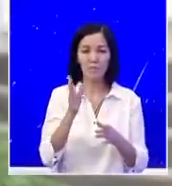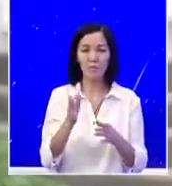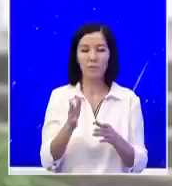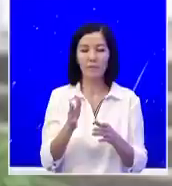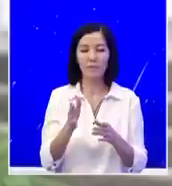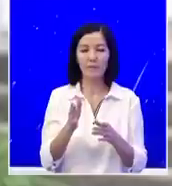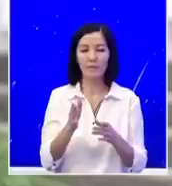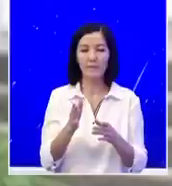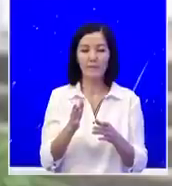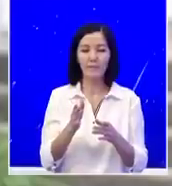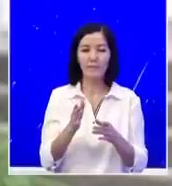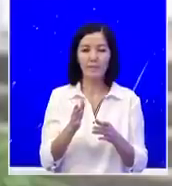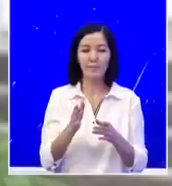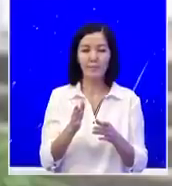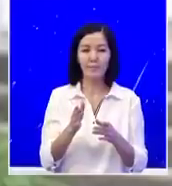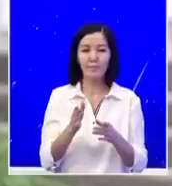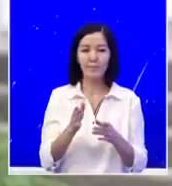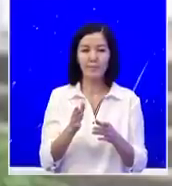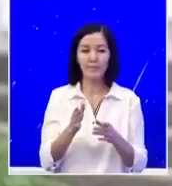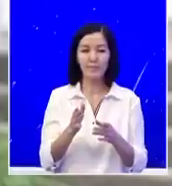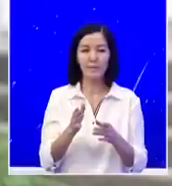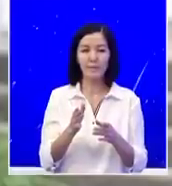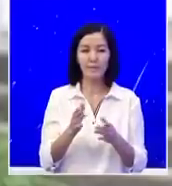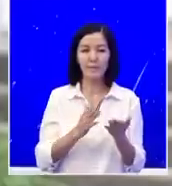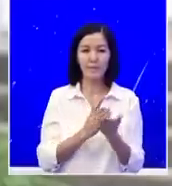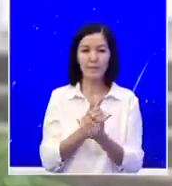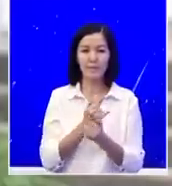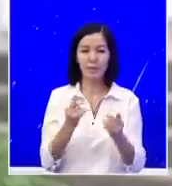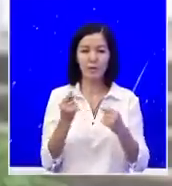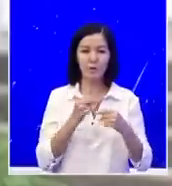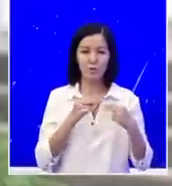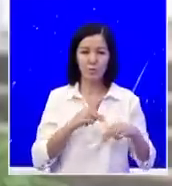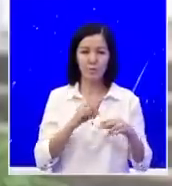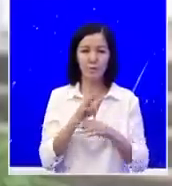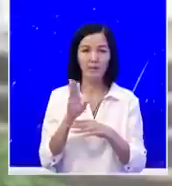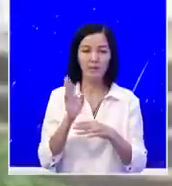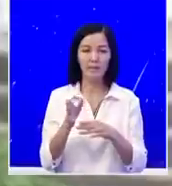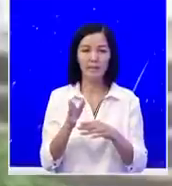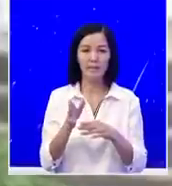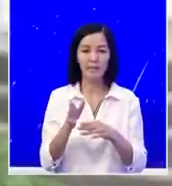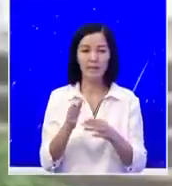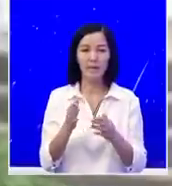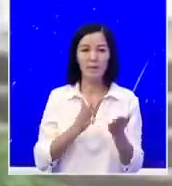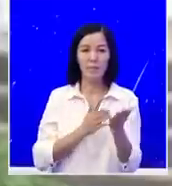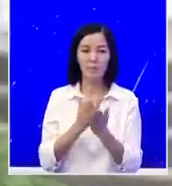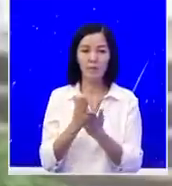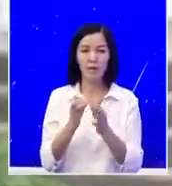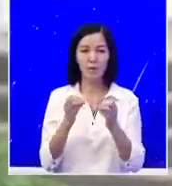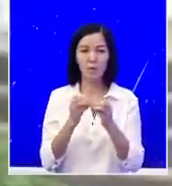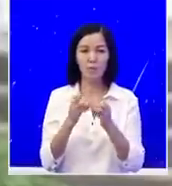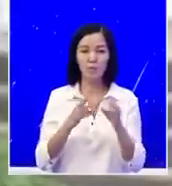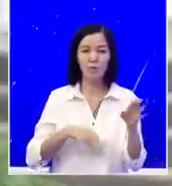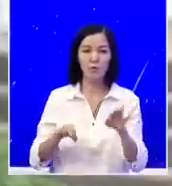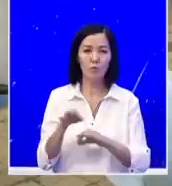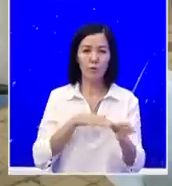солардың ішіндегі азаматтарға осы қызметпен жұмыспен қамтамасыз етеміз. Бұл бағытта қазір бізде 13 жоба